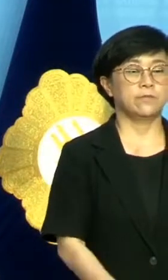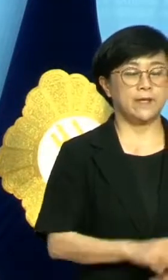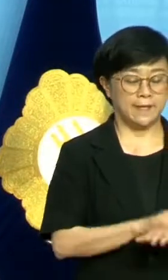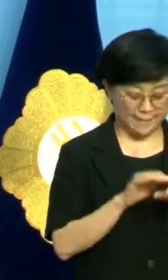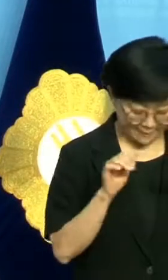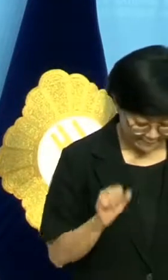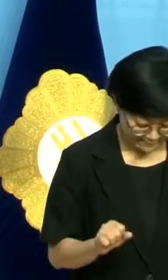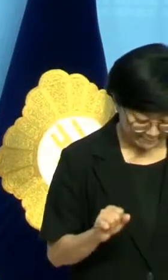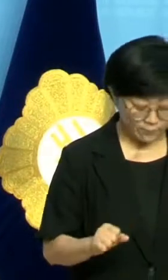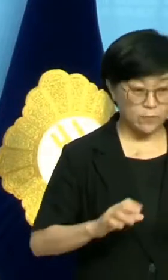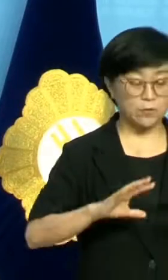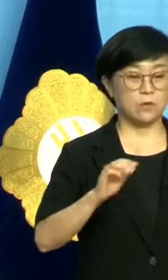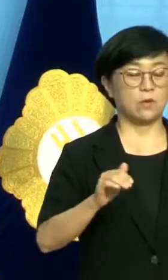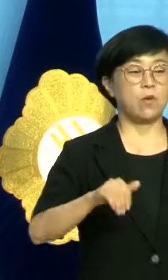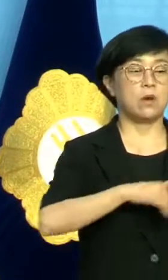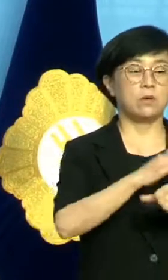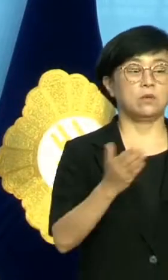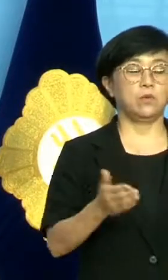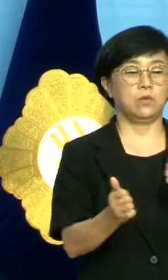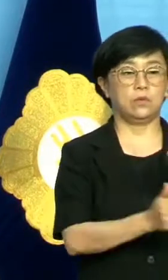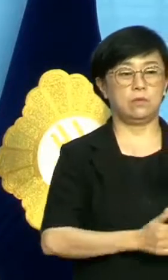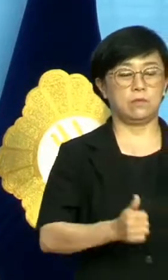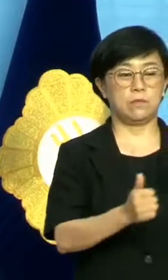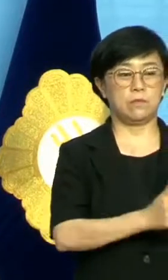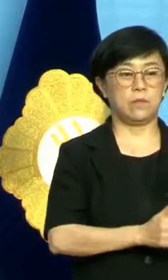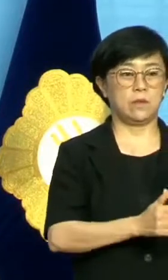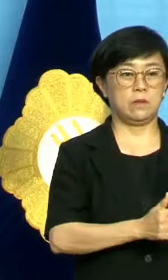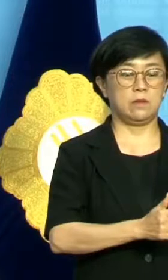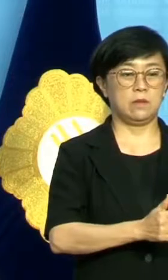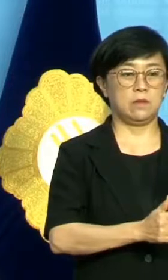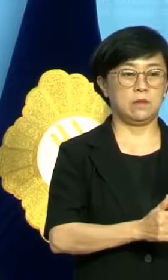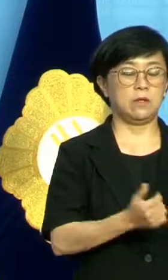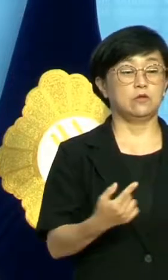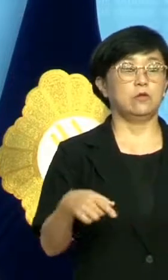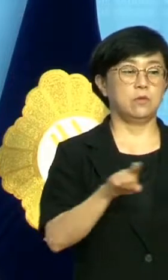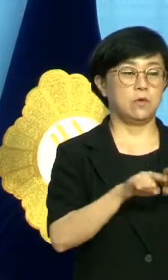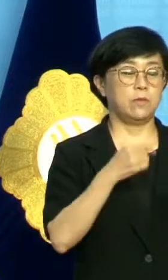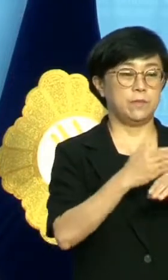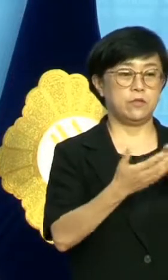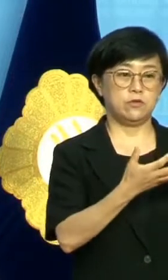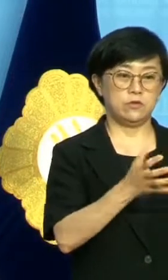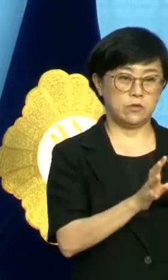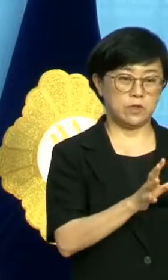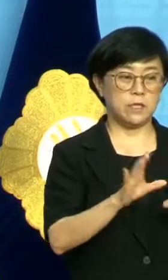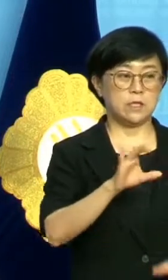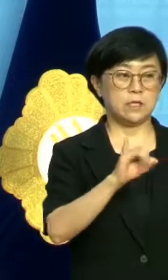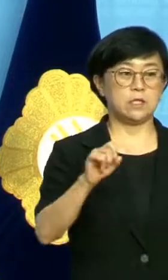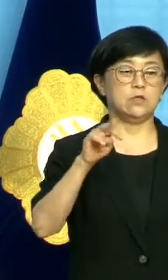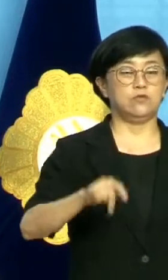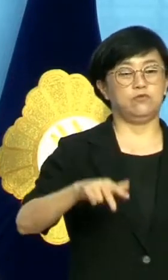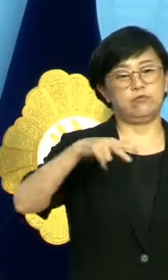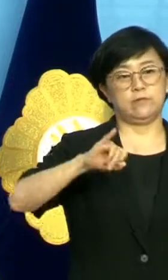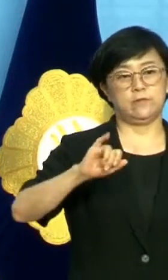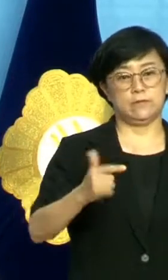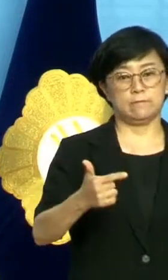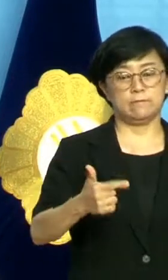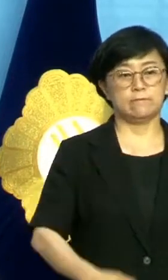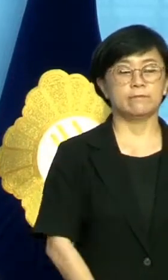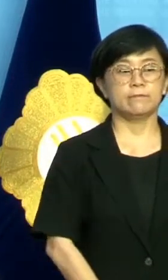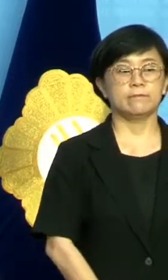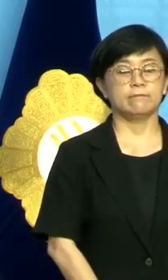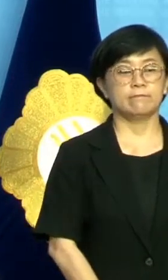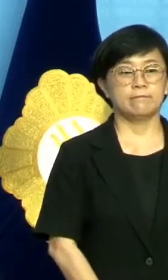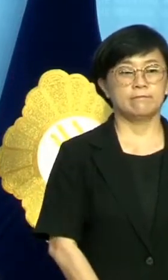안녕하십니까 국회 환경노동위원회 위원 더불어 민주당 비례대표 있으신 국회의원 입니다